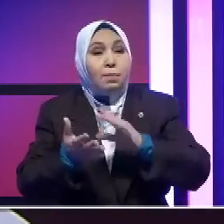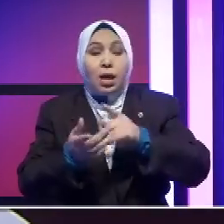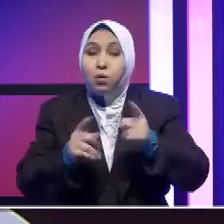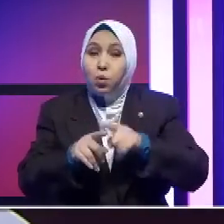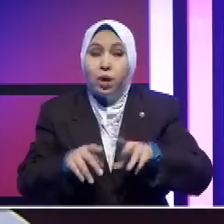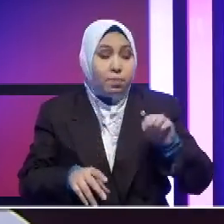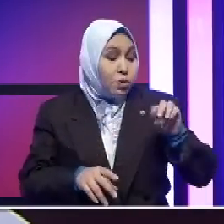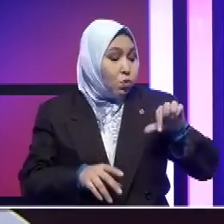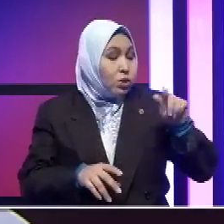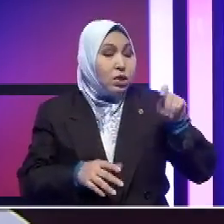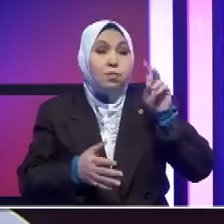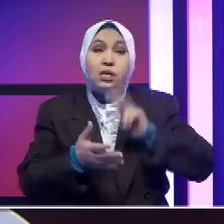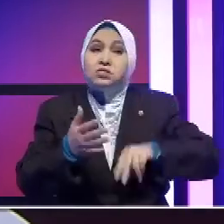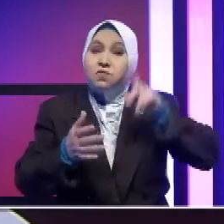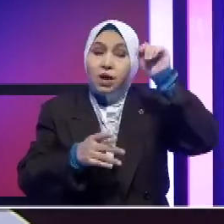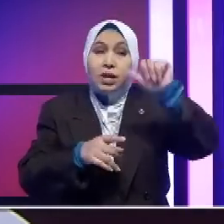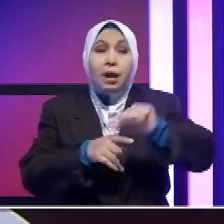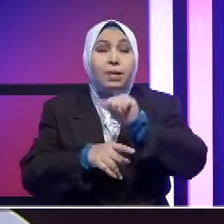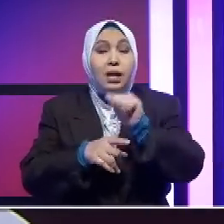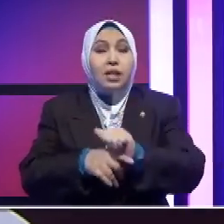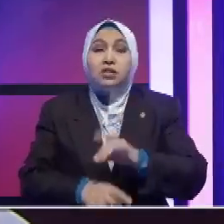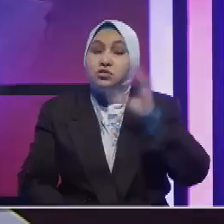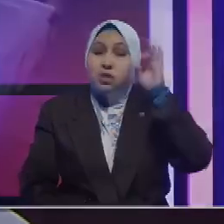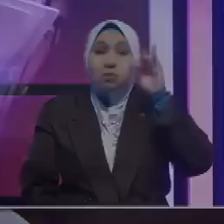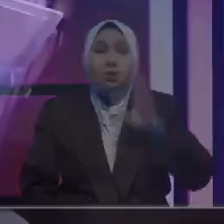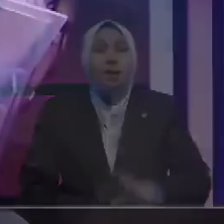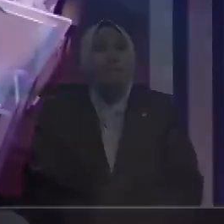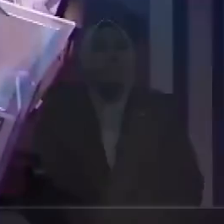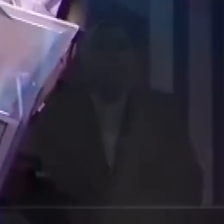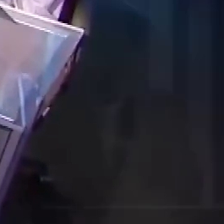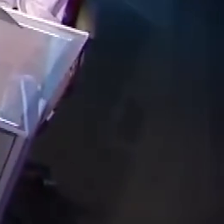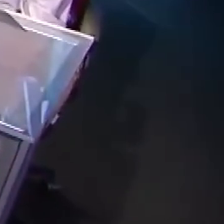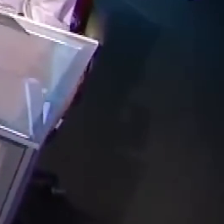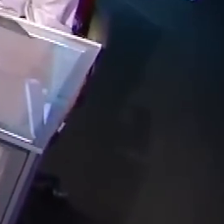Time, baca, faham, amal, insya-Allah. Insya-Allah.